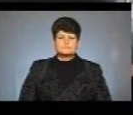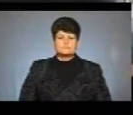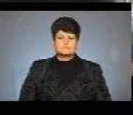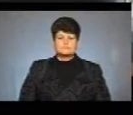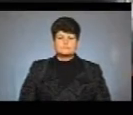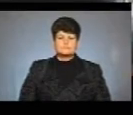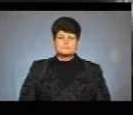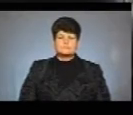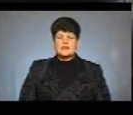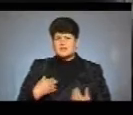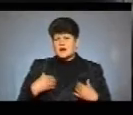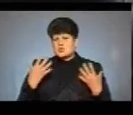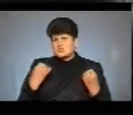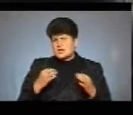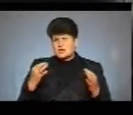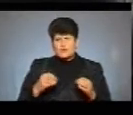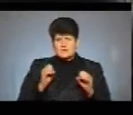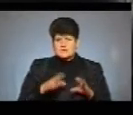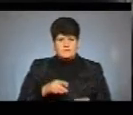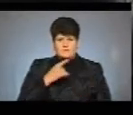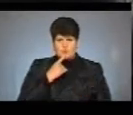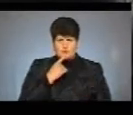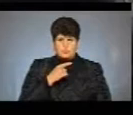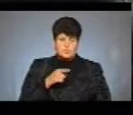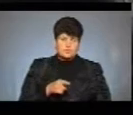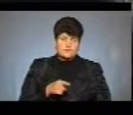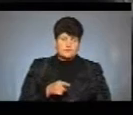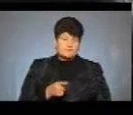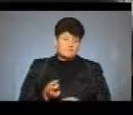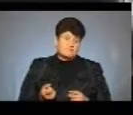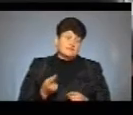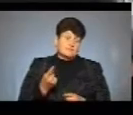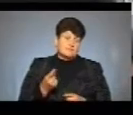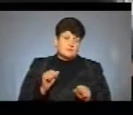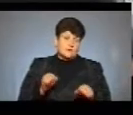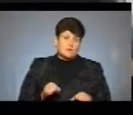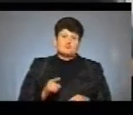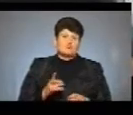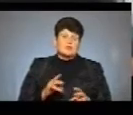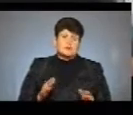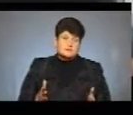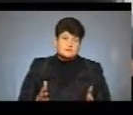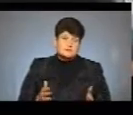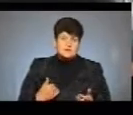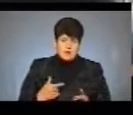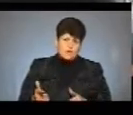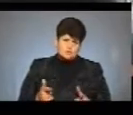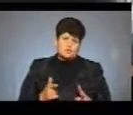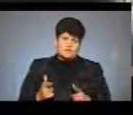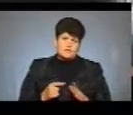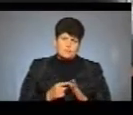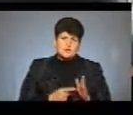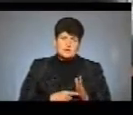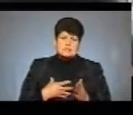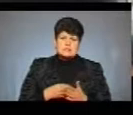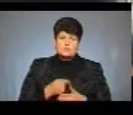Я ще ніколи не здавав крові. І тут виявилася така нагода, я думаю, чому б і ні. Тобто я готовий поділитися